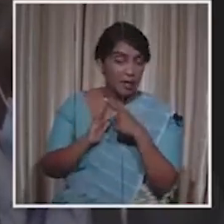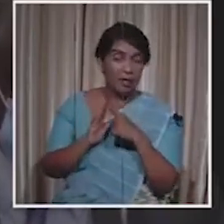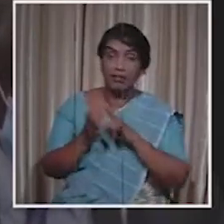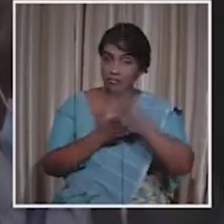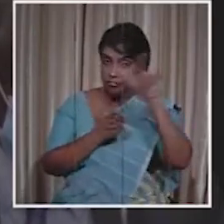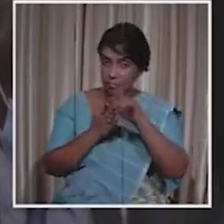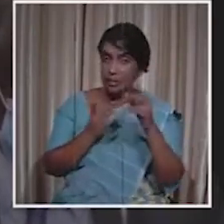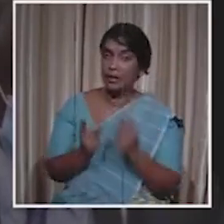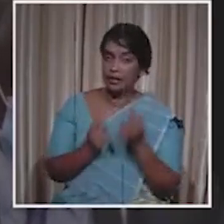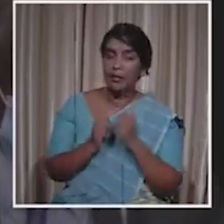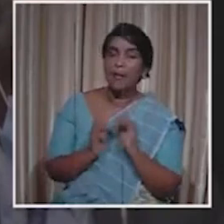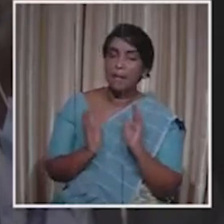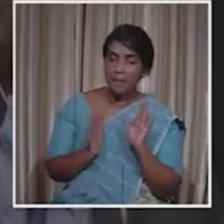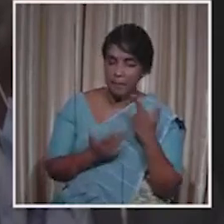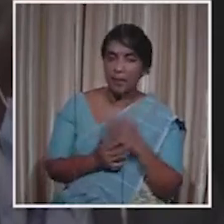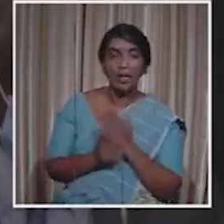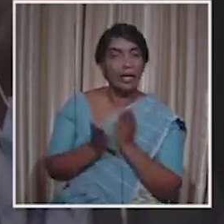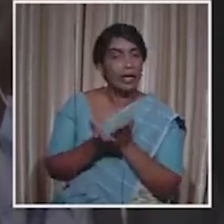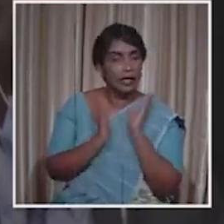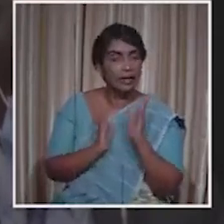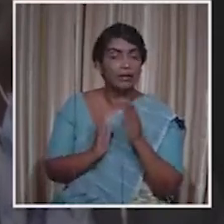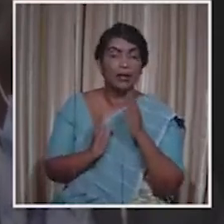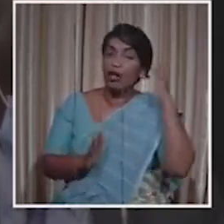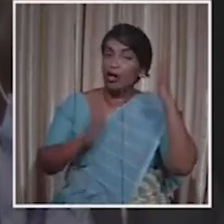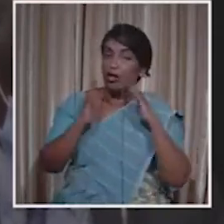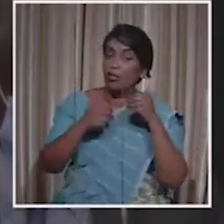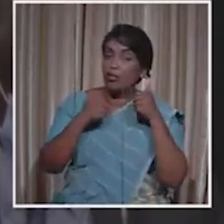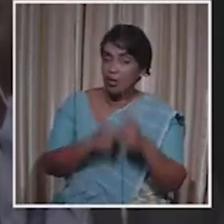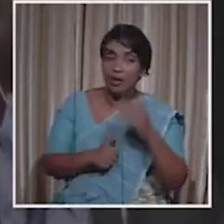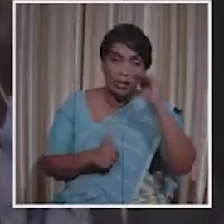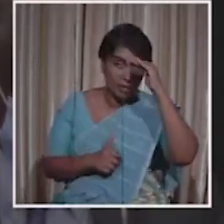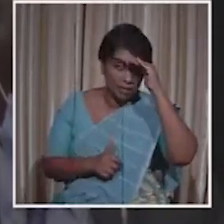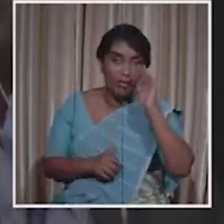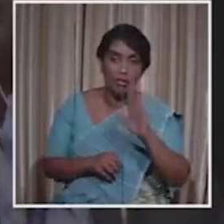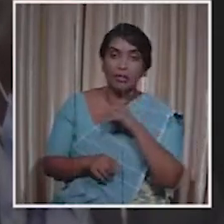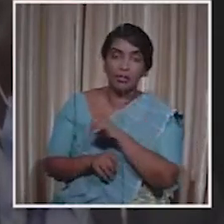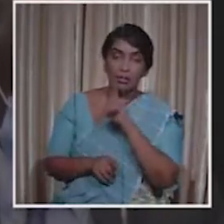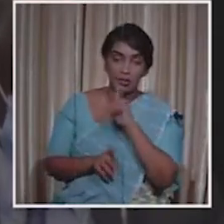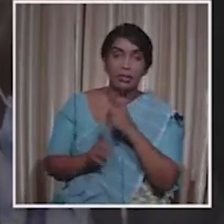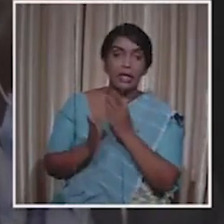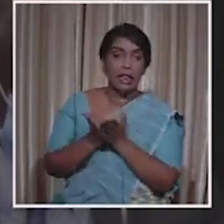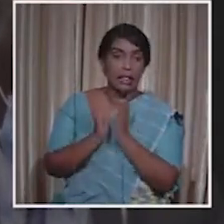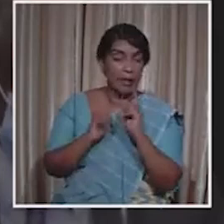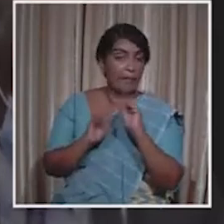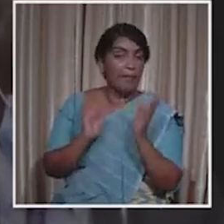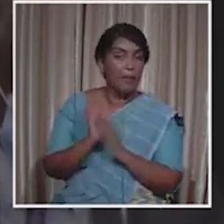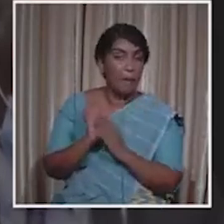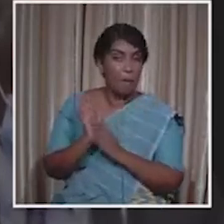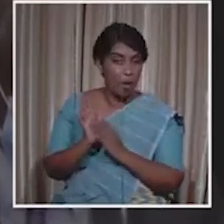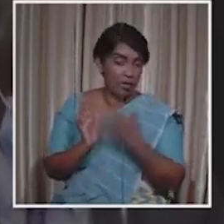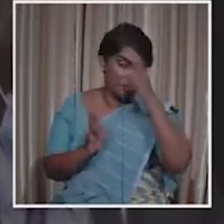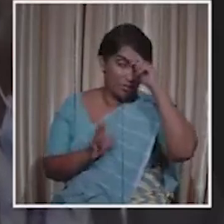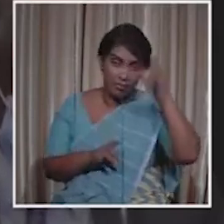இந்தியாவுடைய மிகச்சிறந்த தலைவராக, உலகத்தினுடைய மிகப்பெரிய தலைவர்கள் ஒருவராக இருக்கின்ற பாரத பிரதமர் நரேந்திர மோடி அவர்கள் இந்த